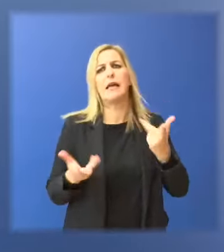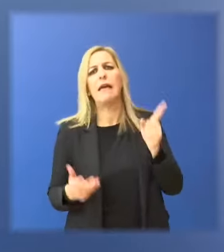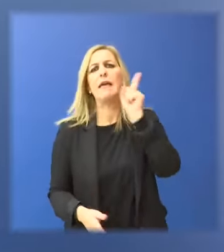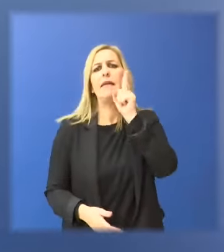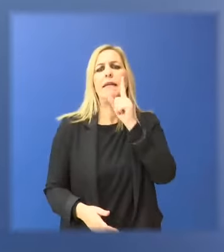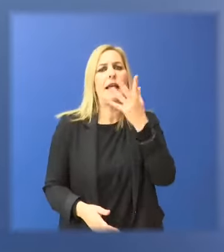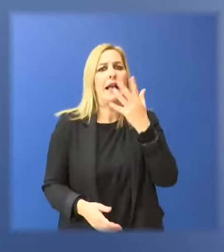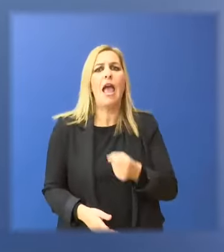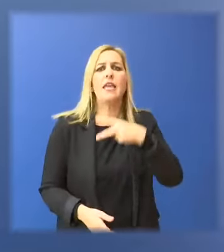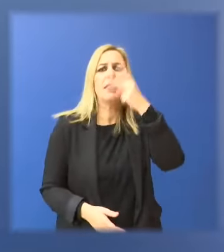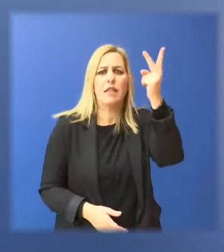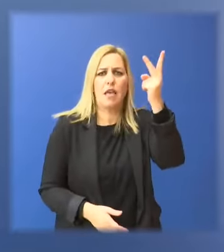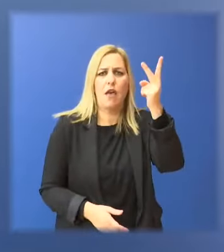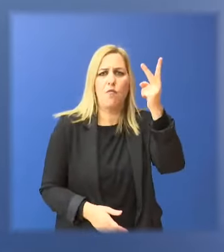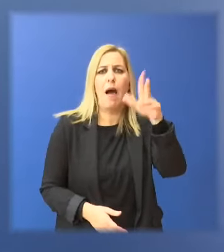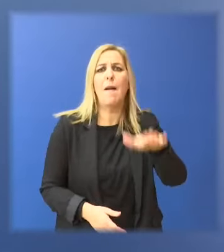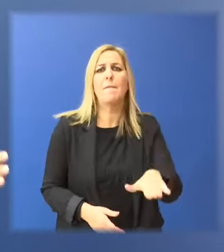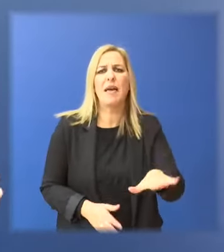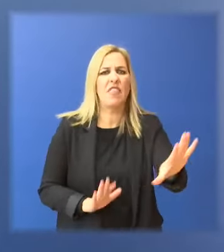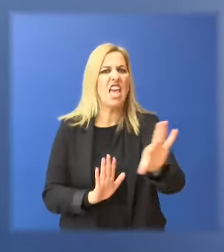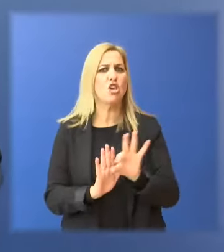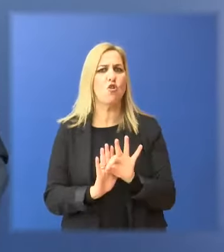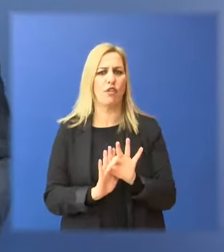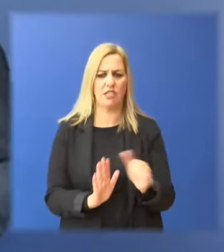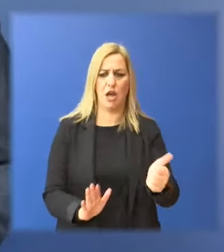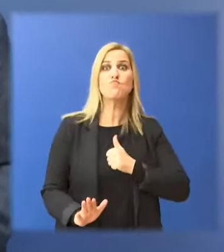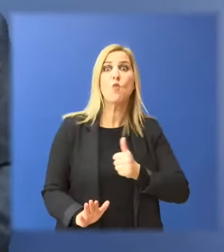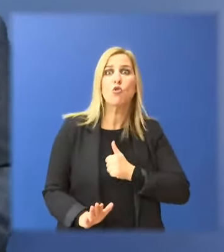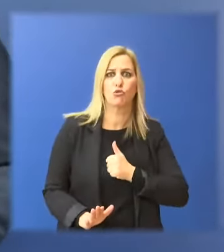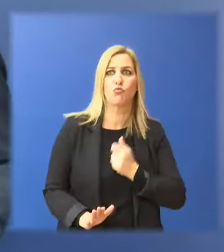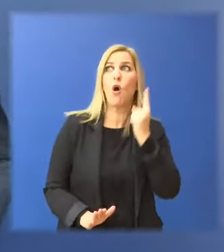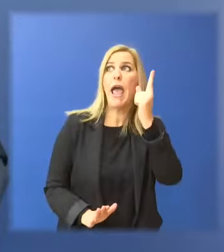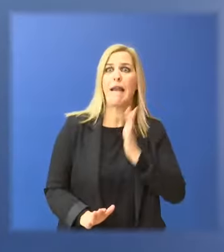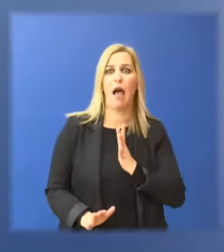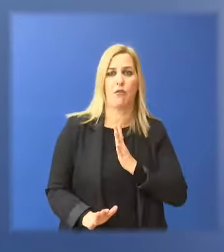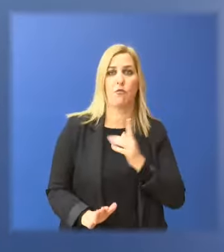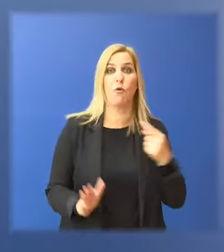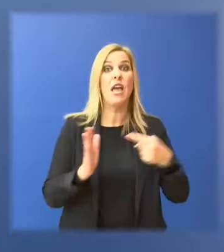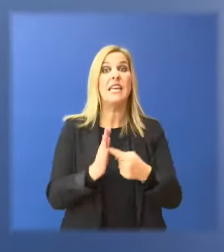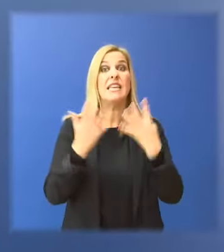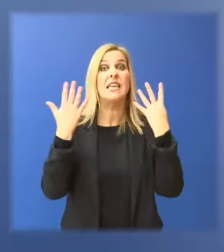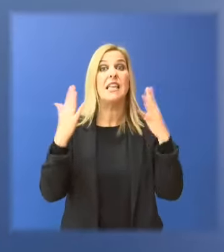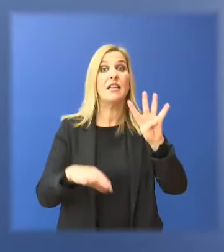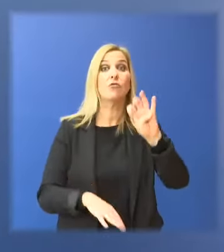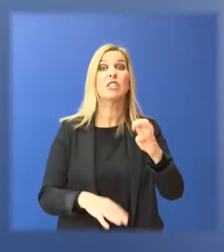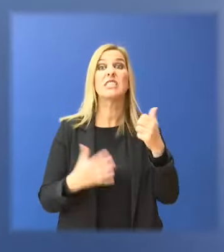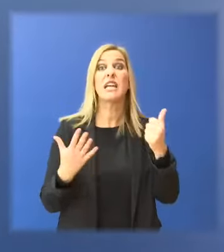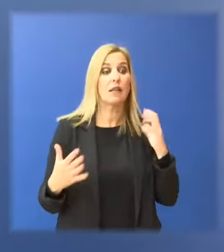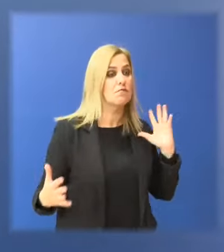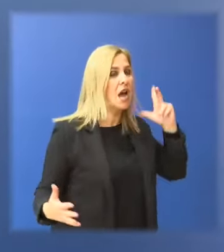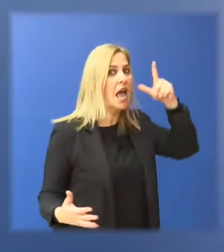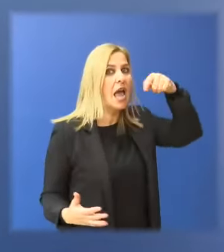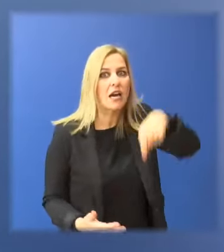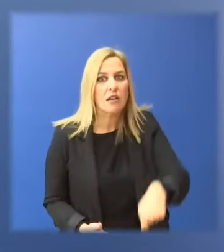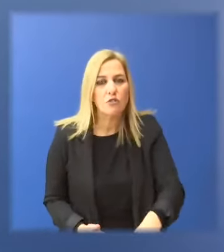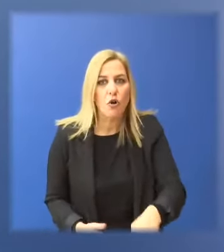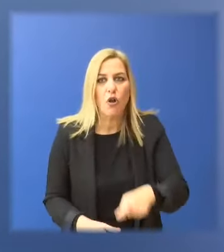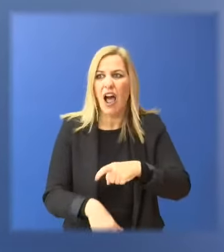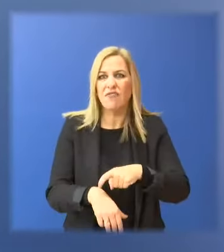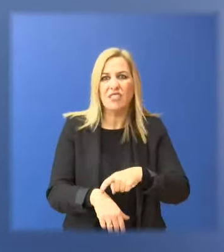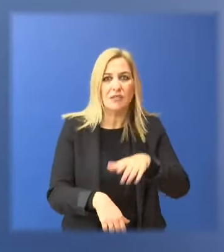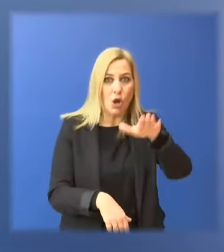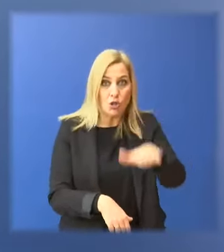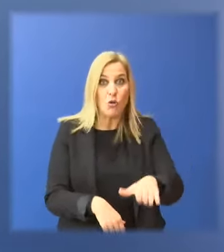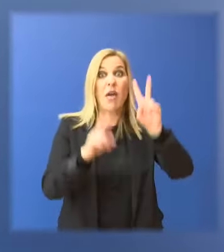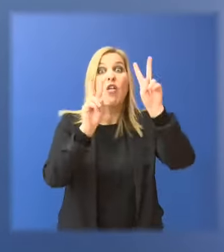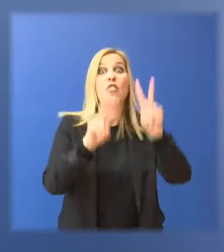έχουν το δικαίωμα να υιοθετούν ένα παιδί μόνοι τους από το 1946, αποτελεί κενό νόμου το να μην αναγνωρίζεται αυτό το παιδί